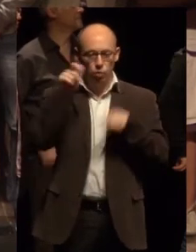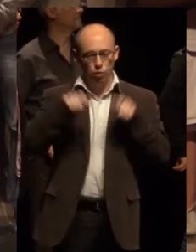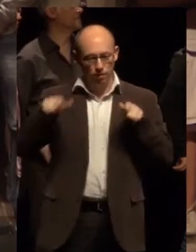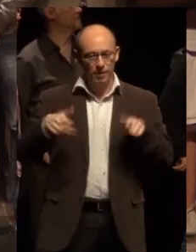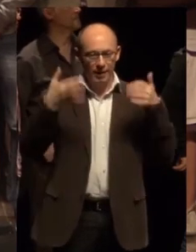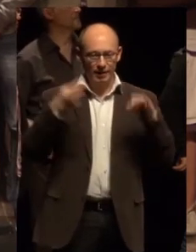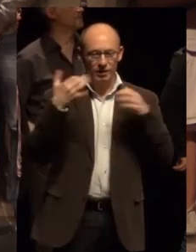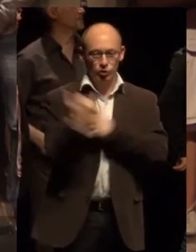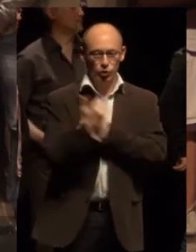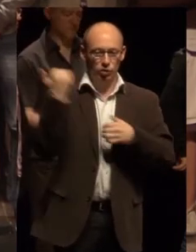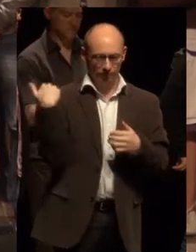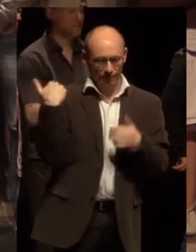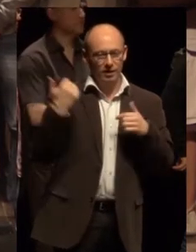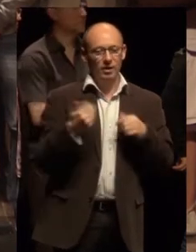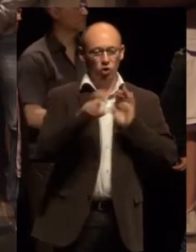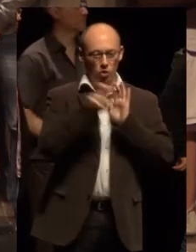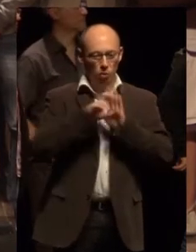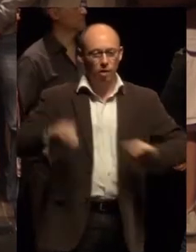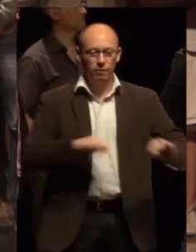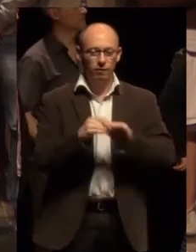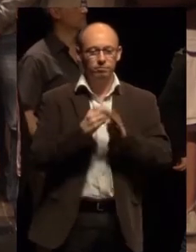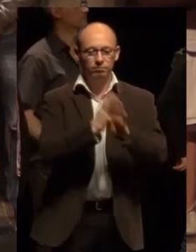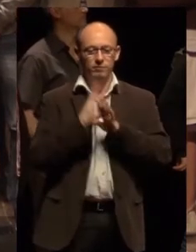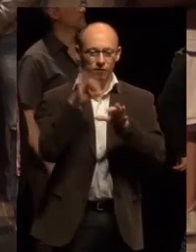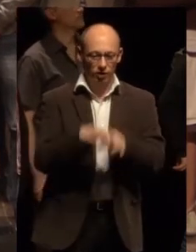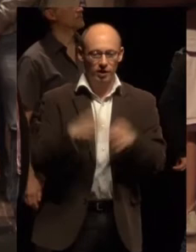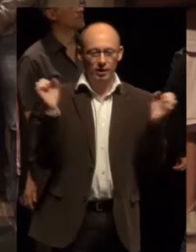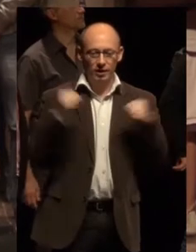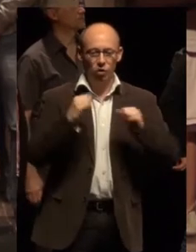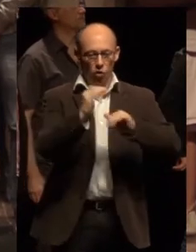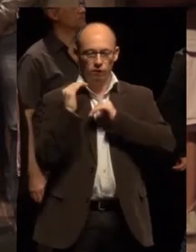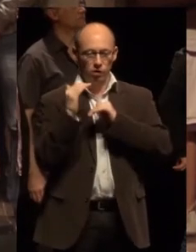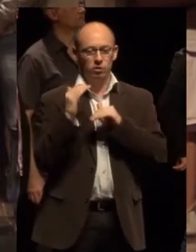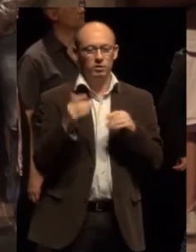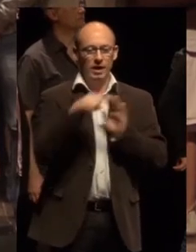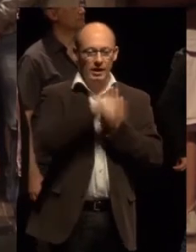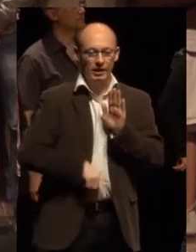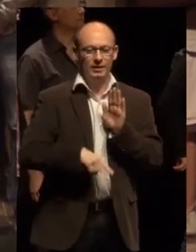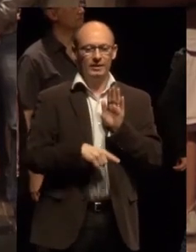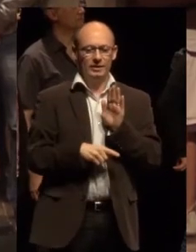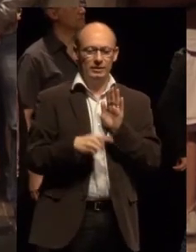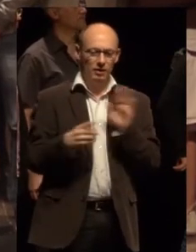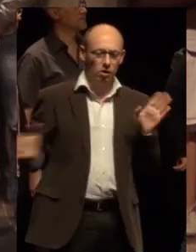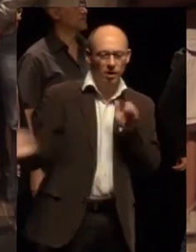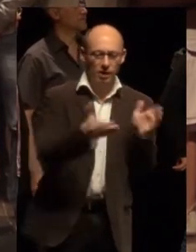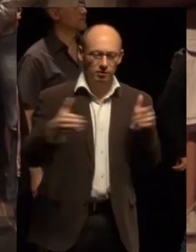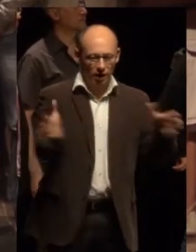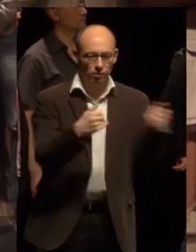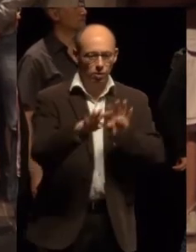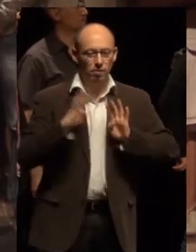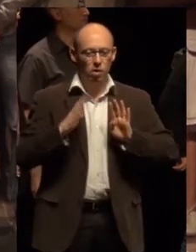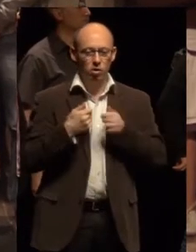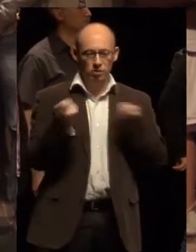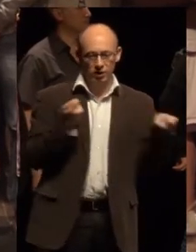y a 10 jours, les Grenoblois ont choisi d'accorder leur confiance à la liste de rassemblement que je conduisais et à